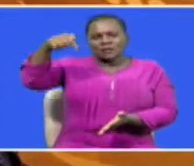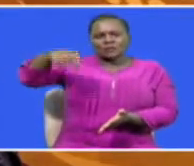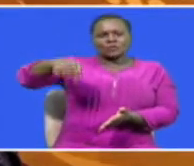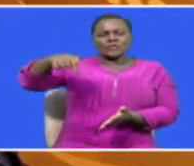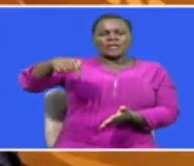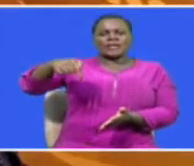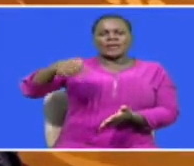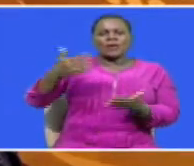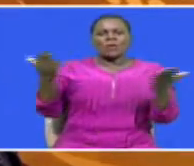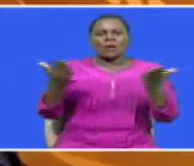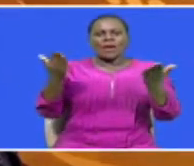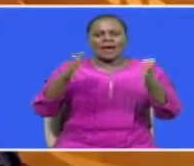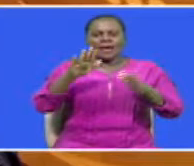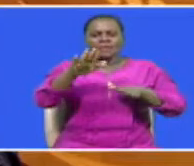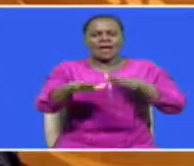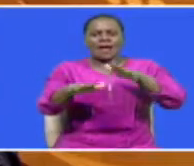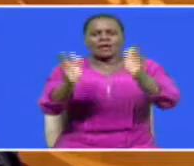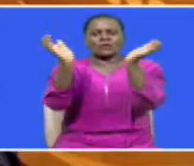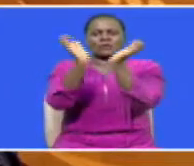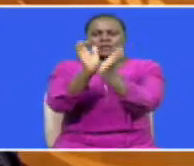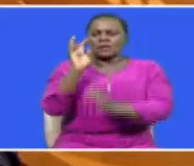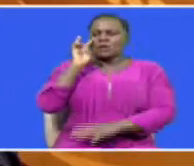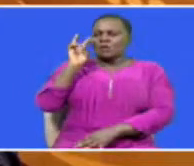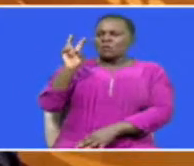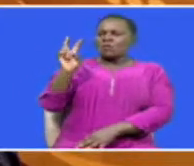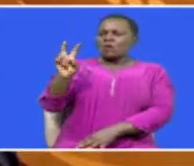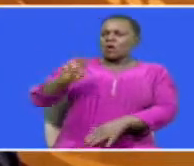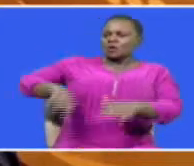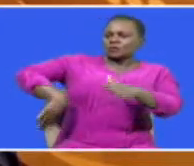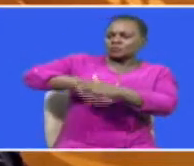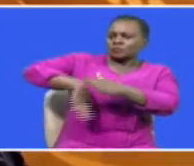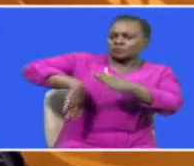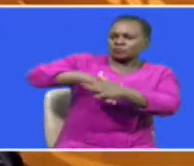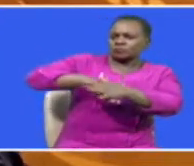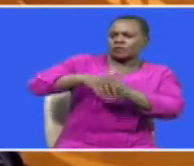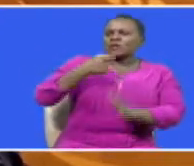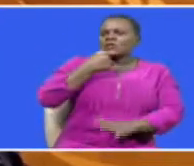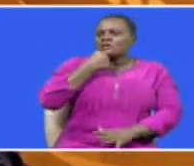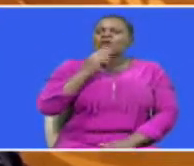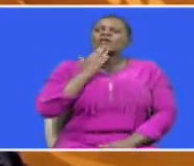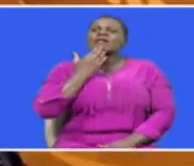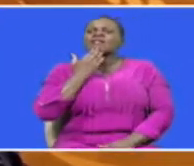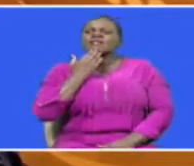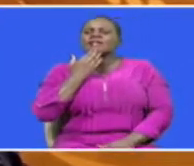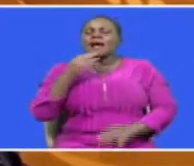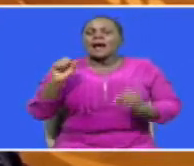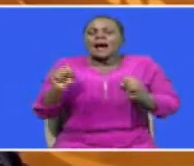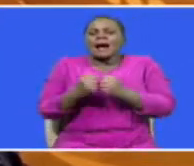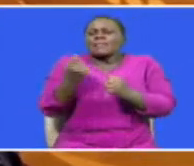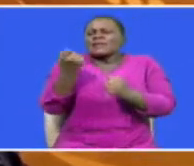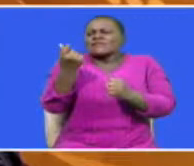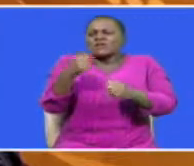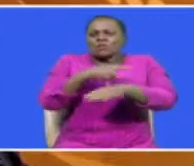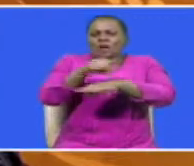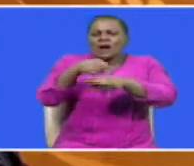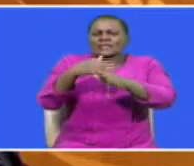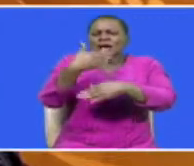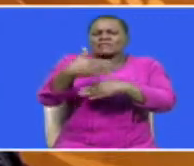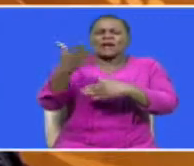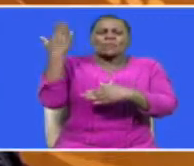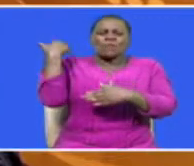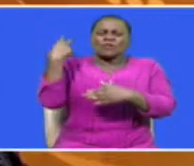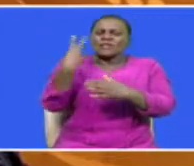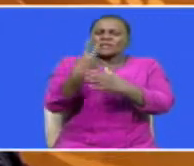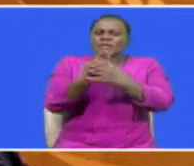Raila Odinga katika uga wa Nyayo wakitazama pambano la debi la mashemeji. Kukutana kwao kunajiri saa chache tu baada ya wili hao